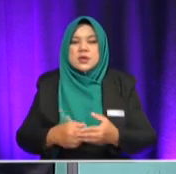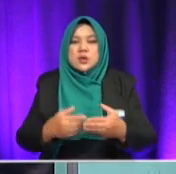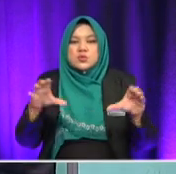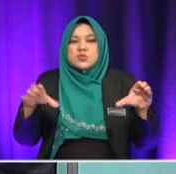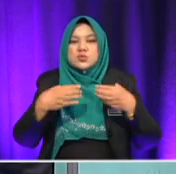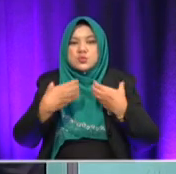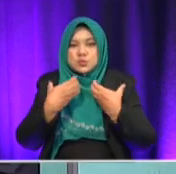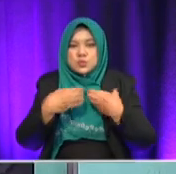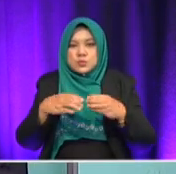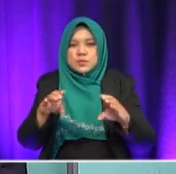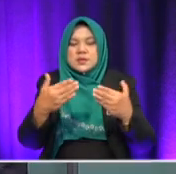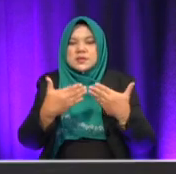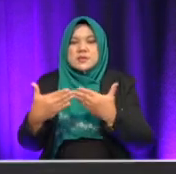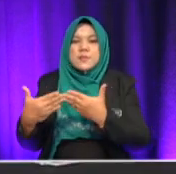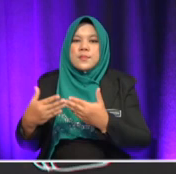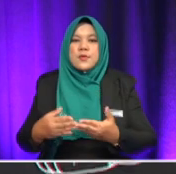sambung